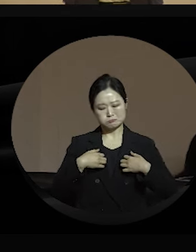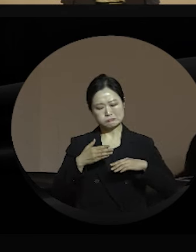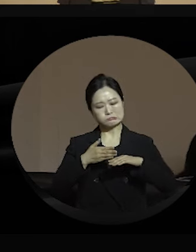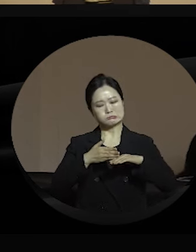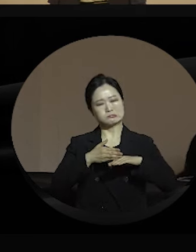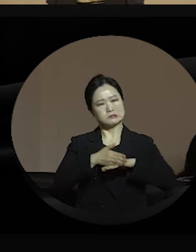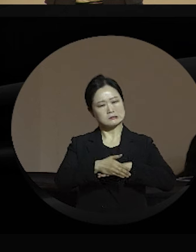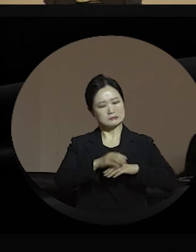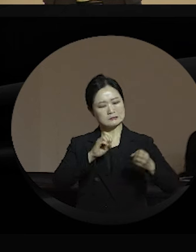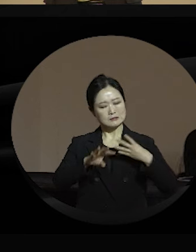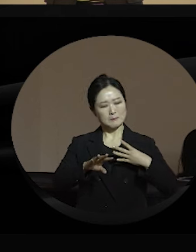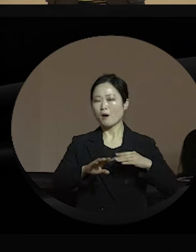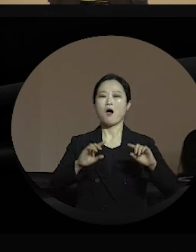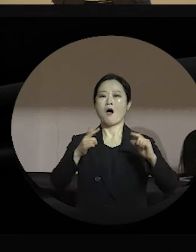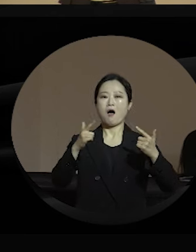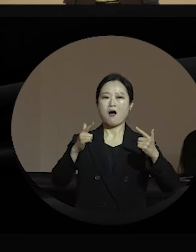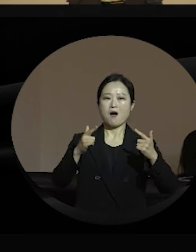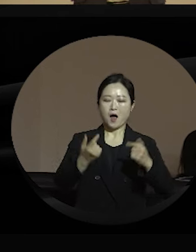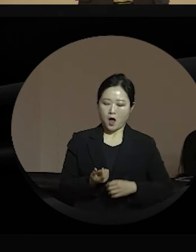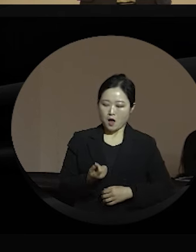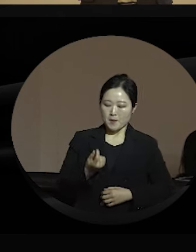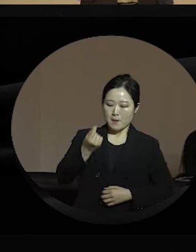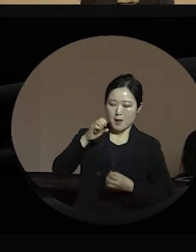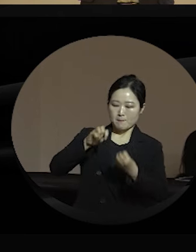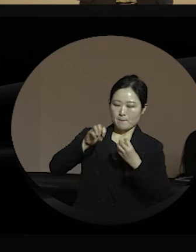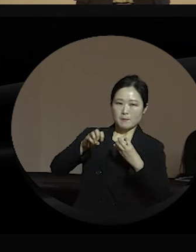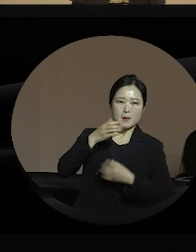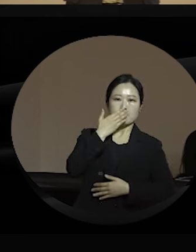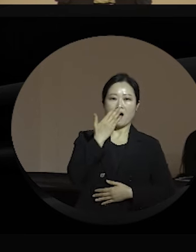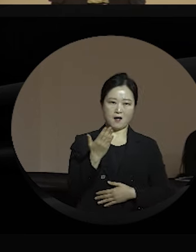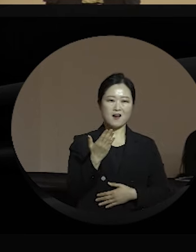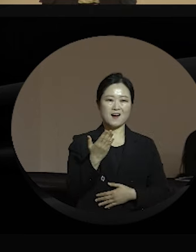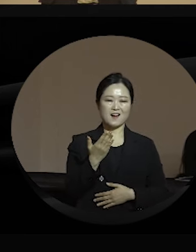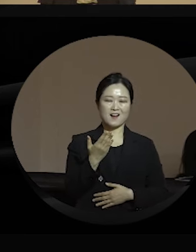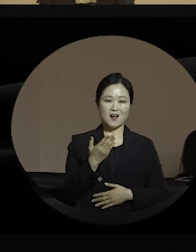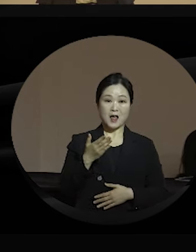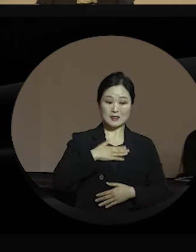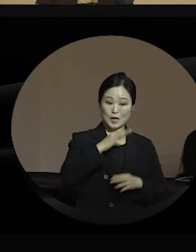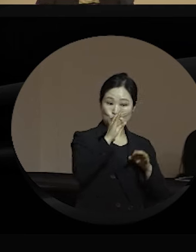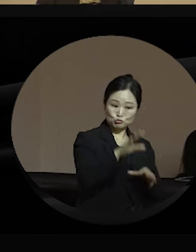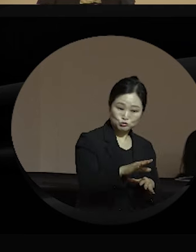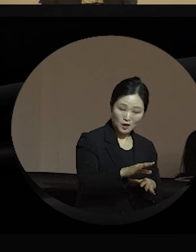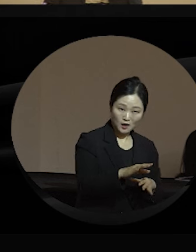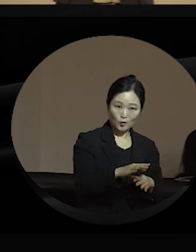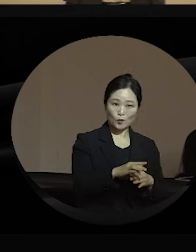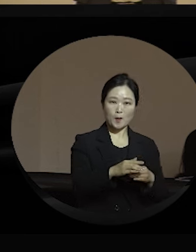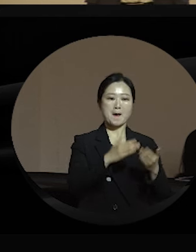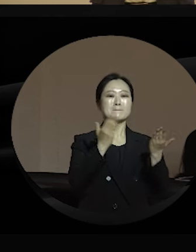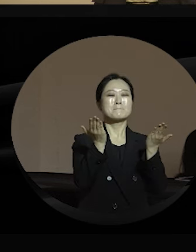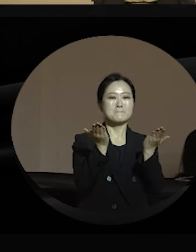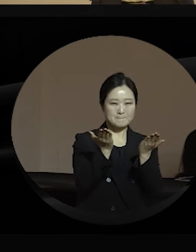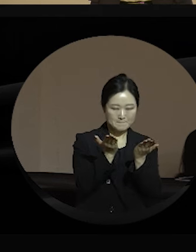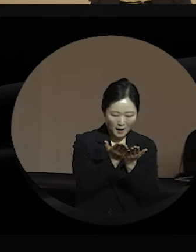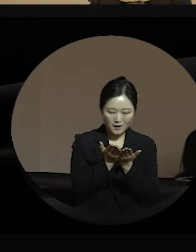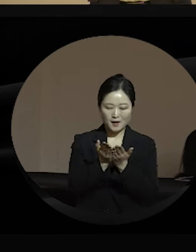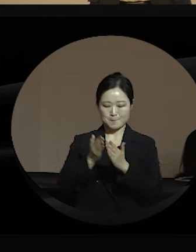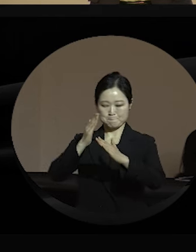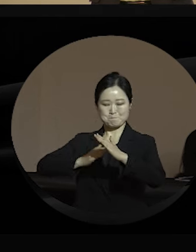이루어지기 때문에 내가 못하는 것 같지 다 늘어요. 게임에서는 투자한 만큼 공정한 결과를 얻어서 아주